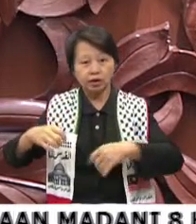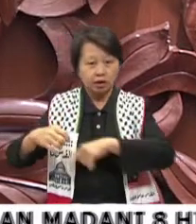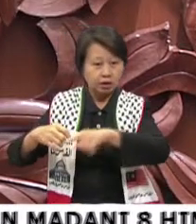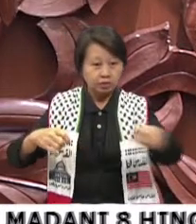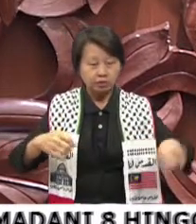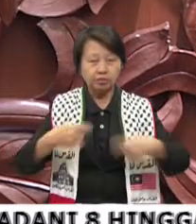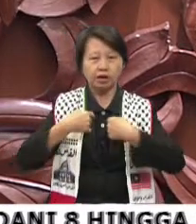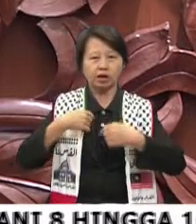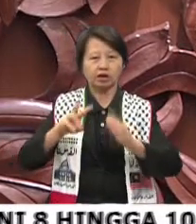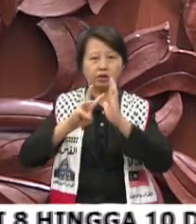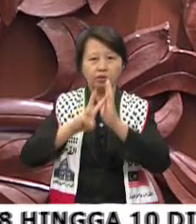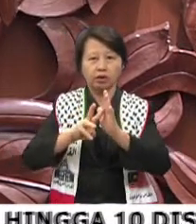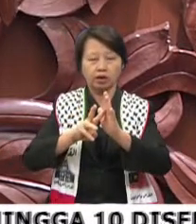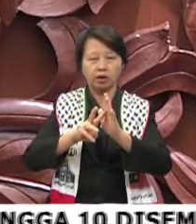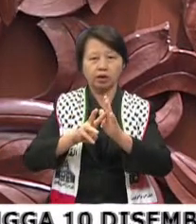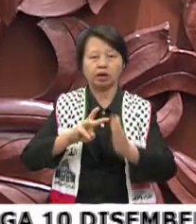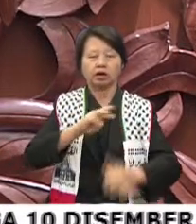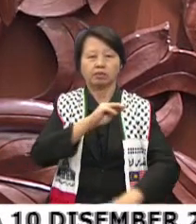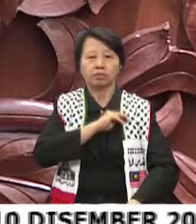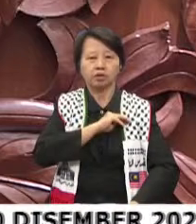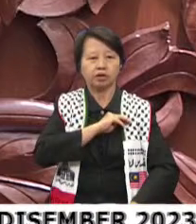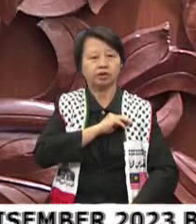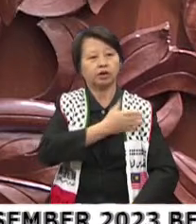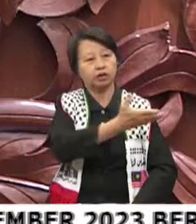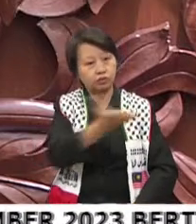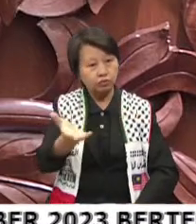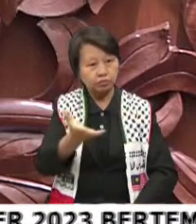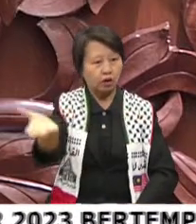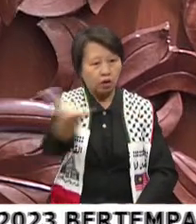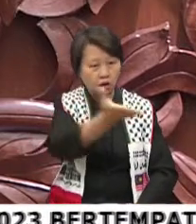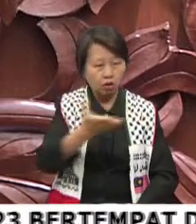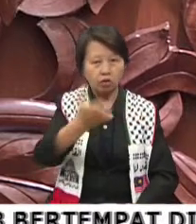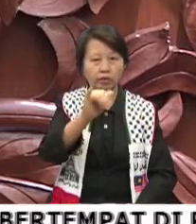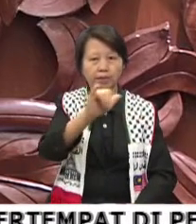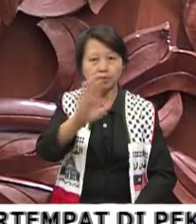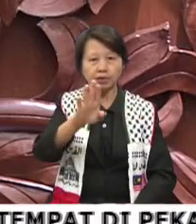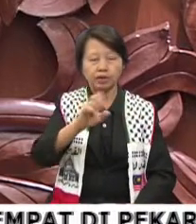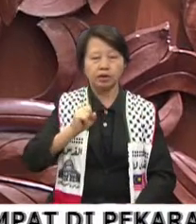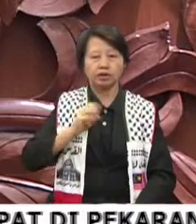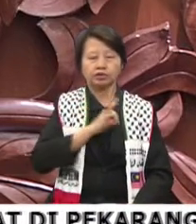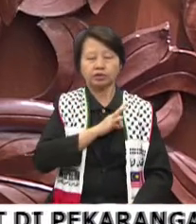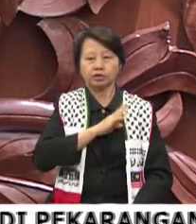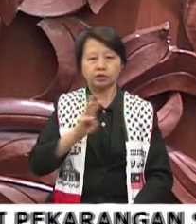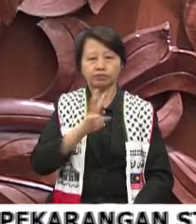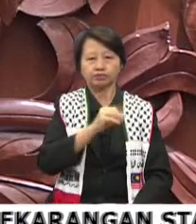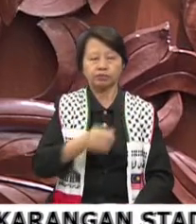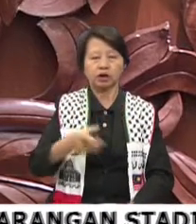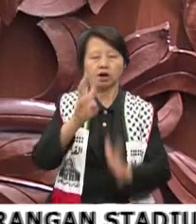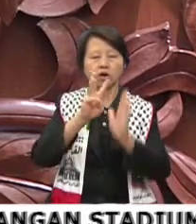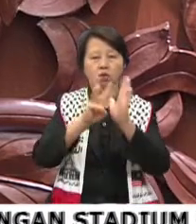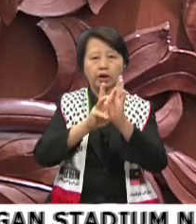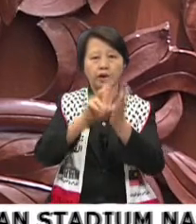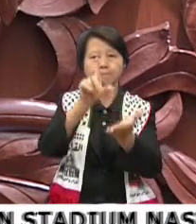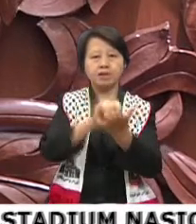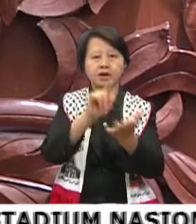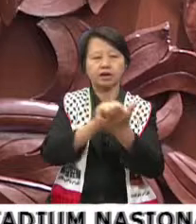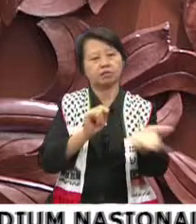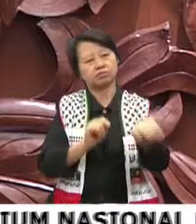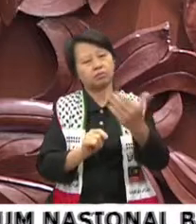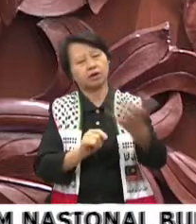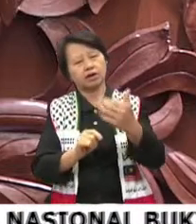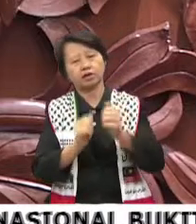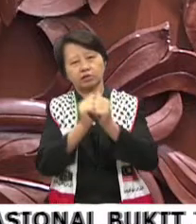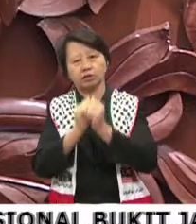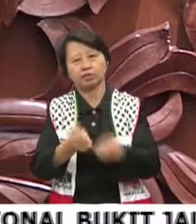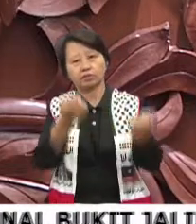mewakili yang berhormat menteri menjemput seluruh ahli parlimen kakitangan parlimen dan wakil-wakil media untuk sama-sama